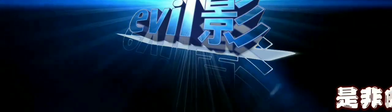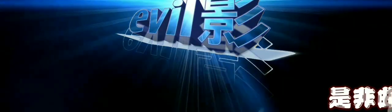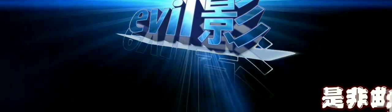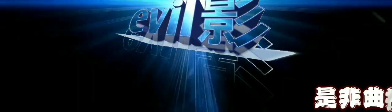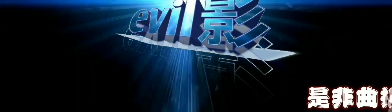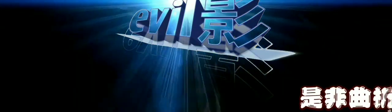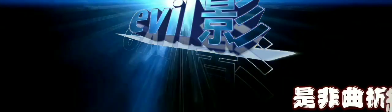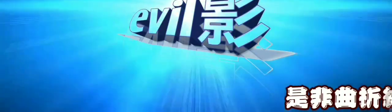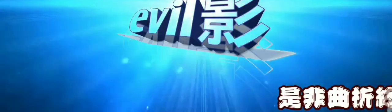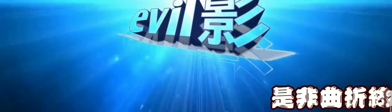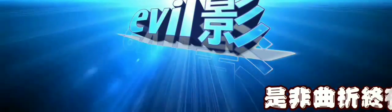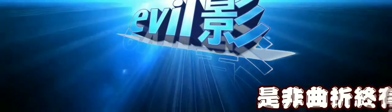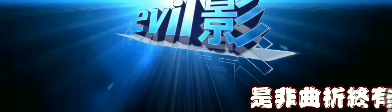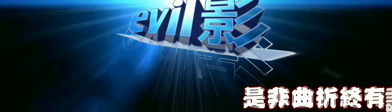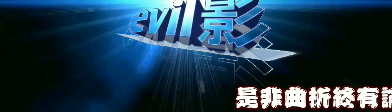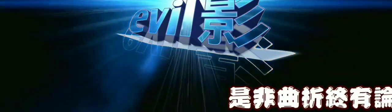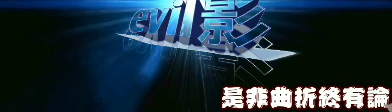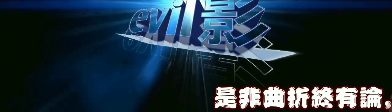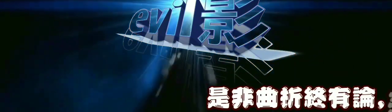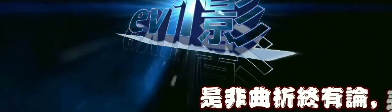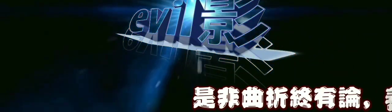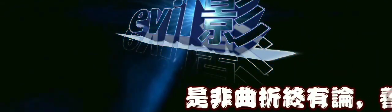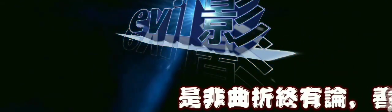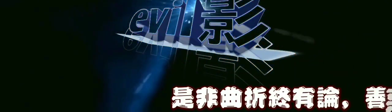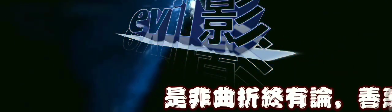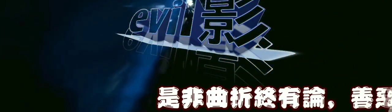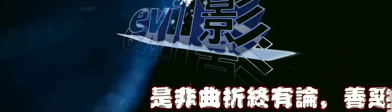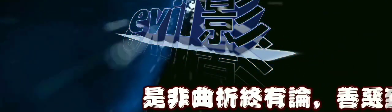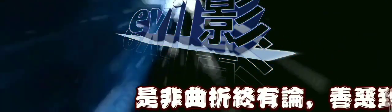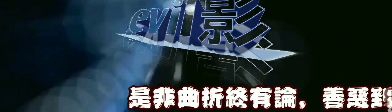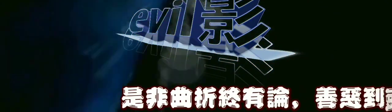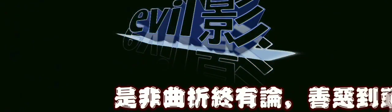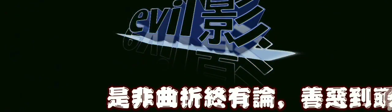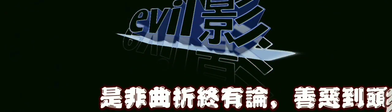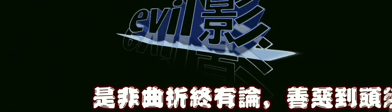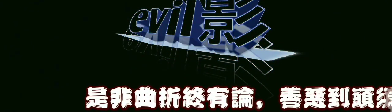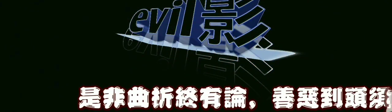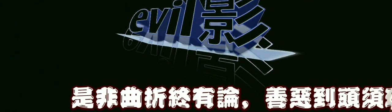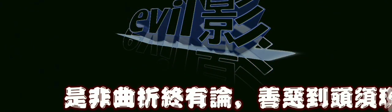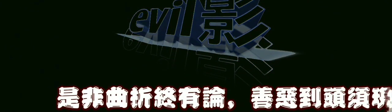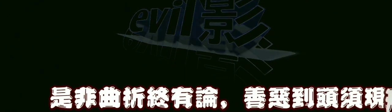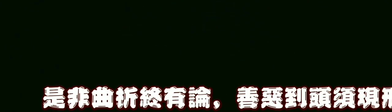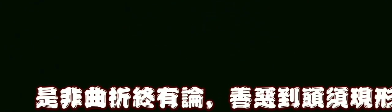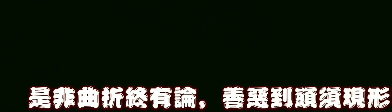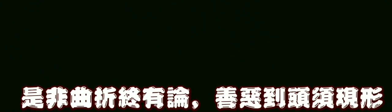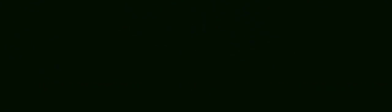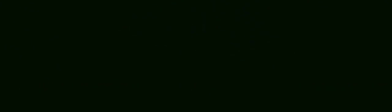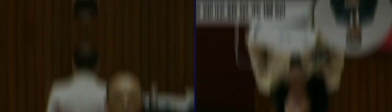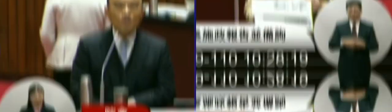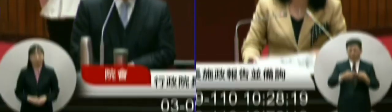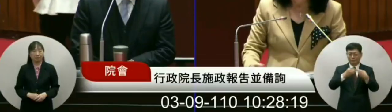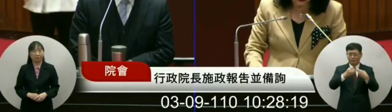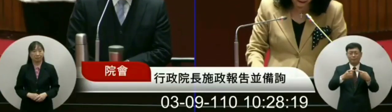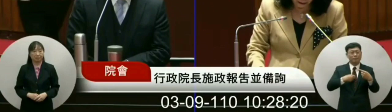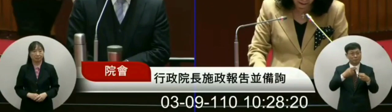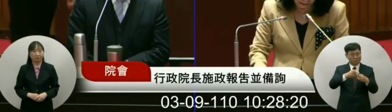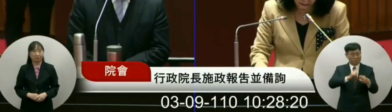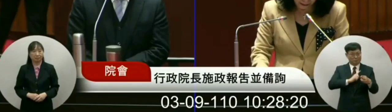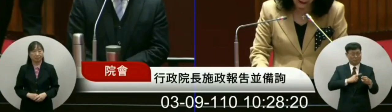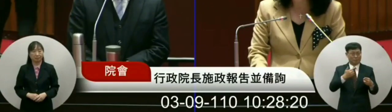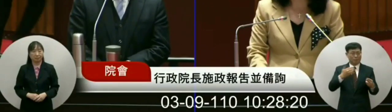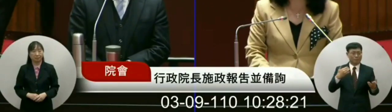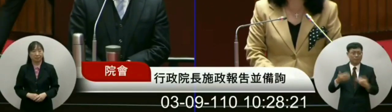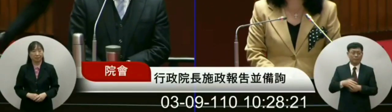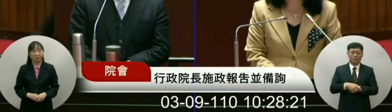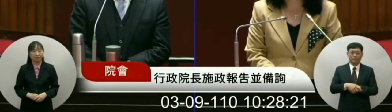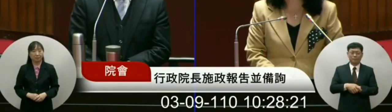社会局势终有论，是路到求实信心。 相信您知道那